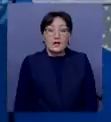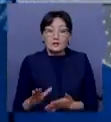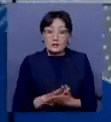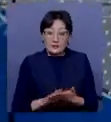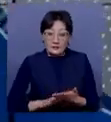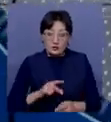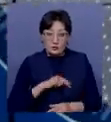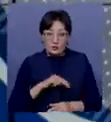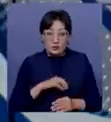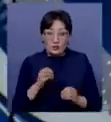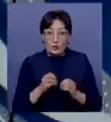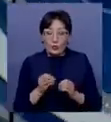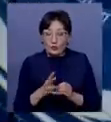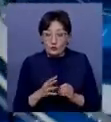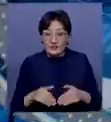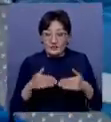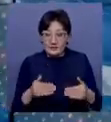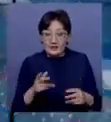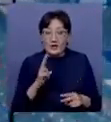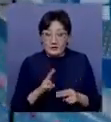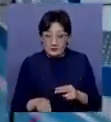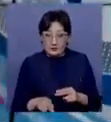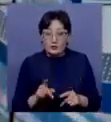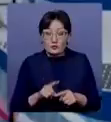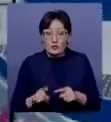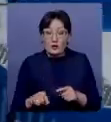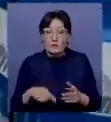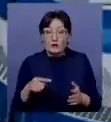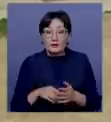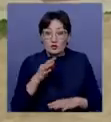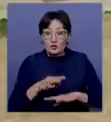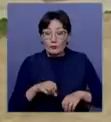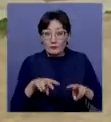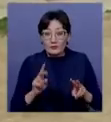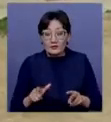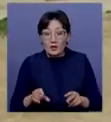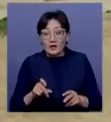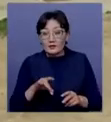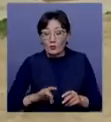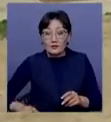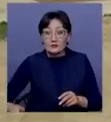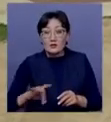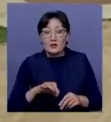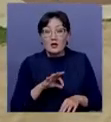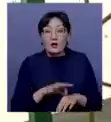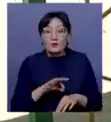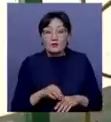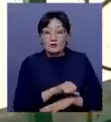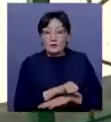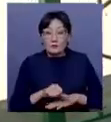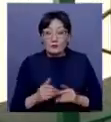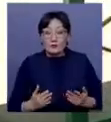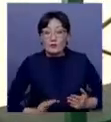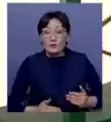Дезинфекциялық жұмыстардың 14-ші кезеңі аяқталуға жақын. Бүгін қаланың жауапты мамандары Алатау ауданындағы ауру ошақтар мен тұрғын